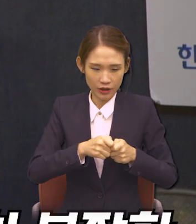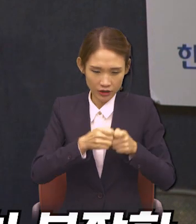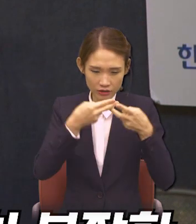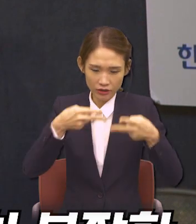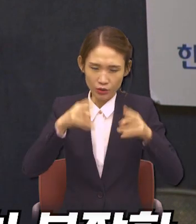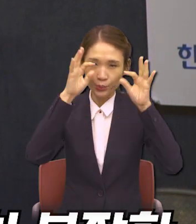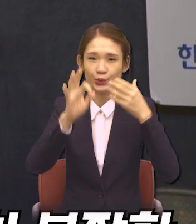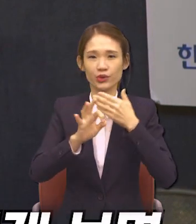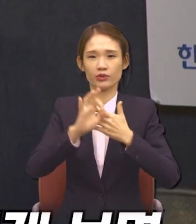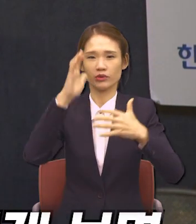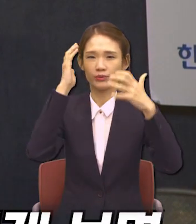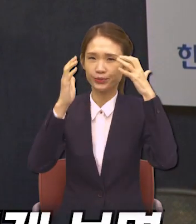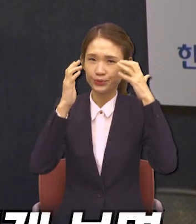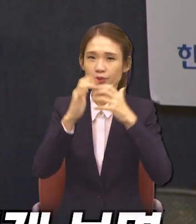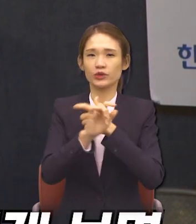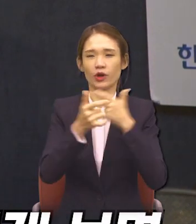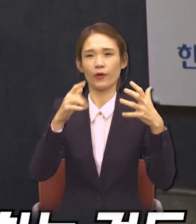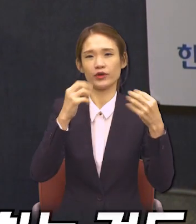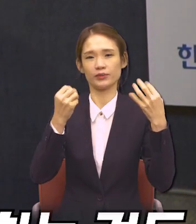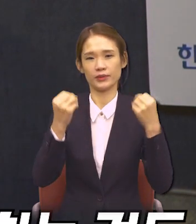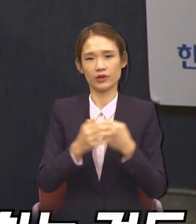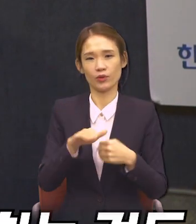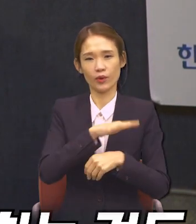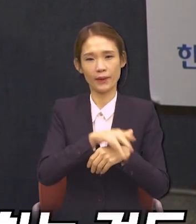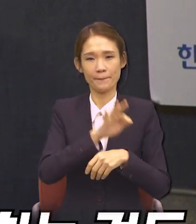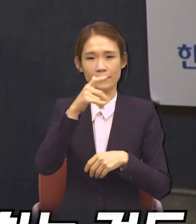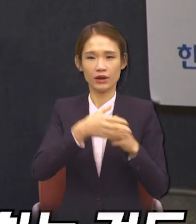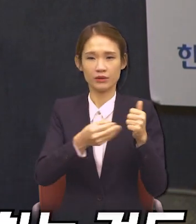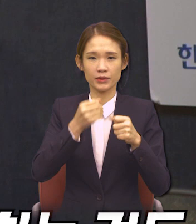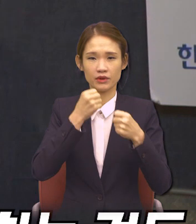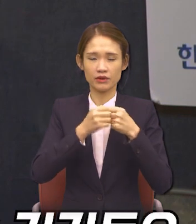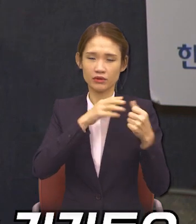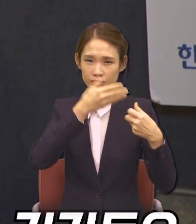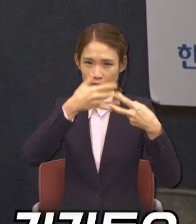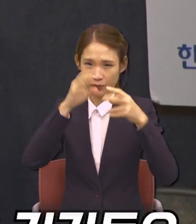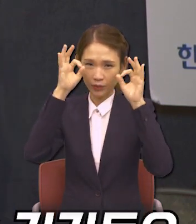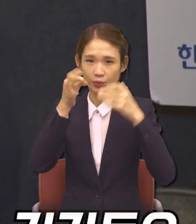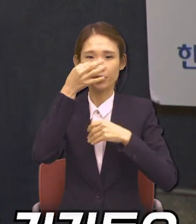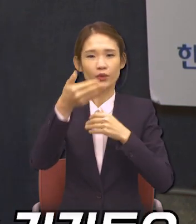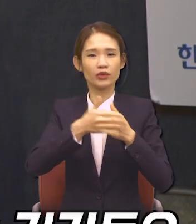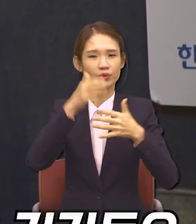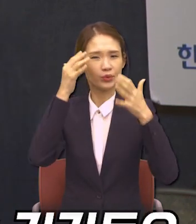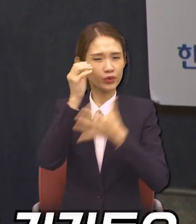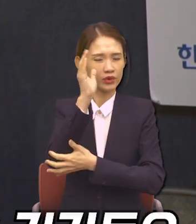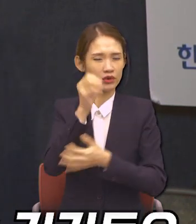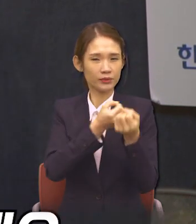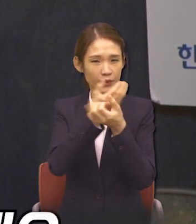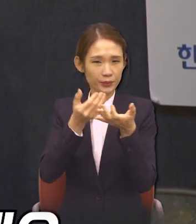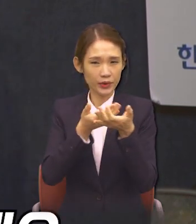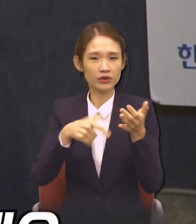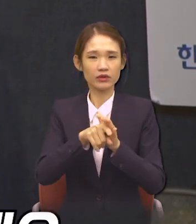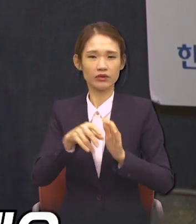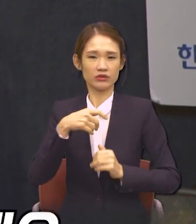굉장히 복잡한 얘기할 것들이 많아요. 어떻게 보면 우리가 오늘 팟캐스트 이렇게 하고 있는 것도 이 복잡한 이야기를 하려고 하는 거거든요.